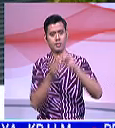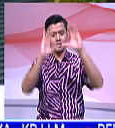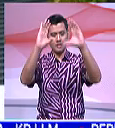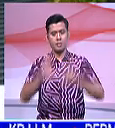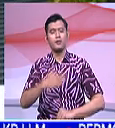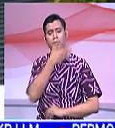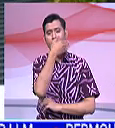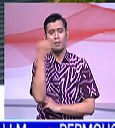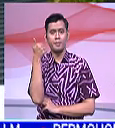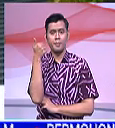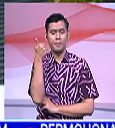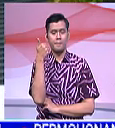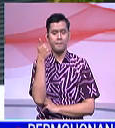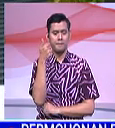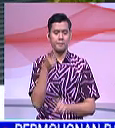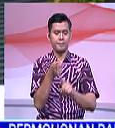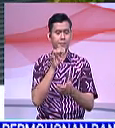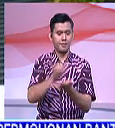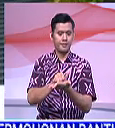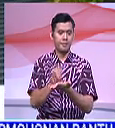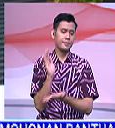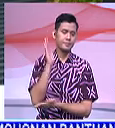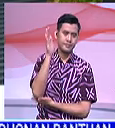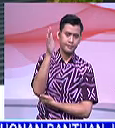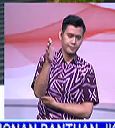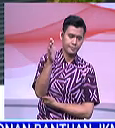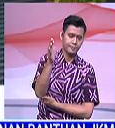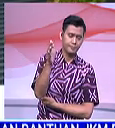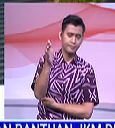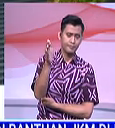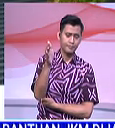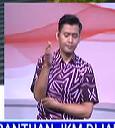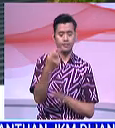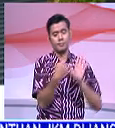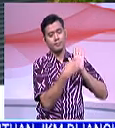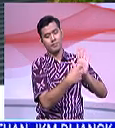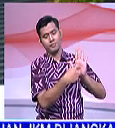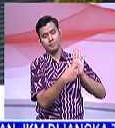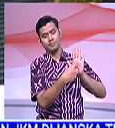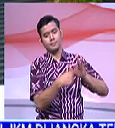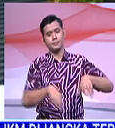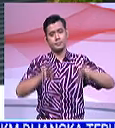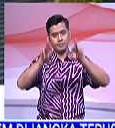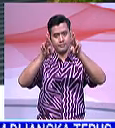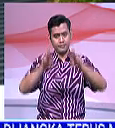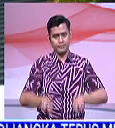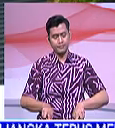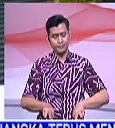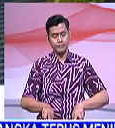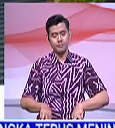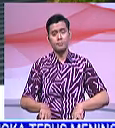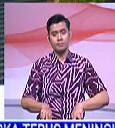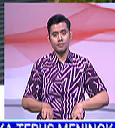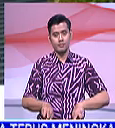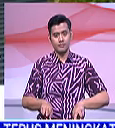dimana daripada Setujukah dia akan menunjukkan kepada rakyat Hai kepada